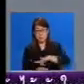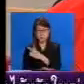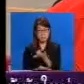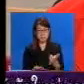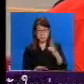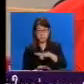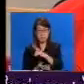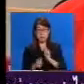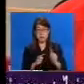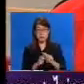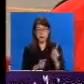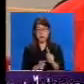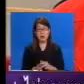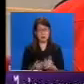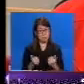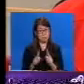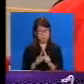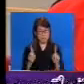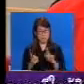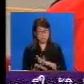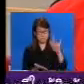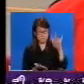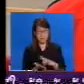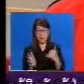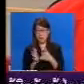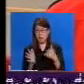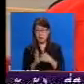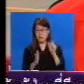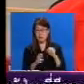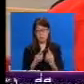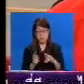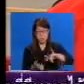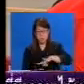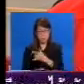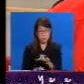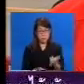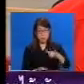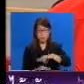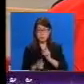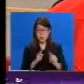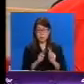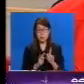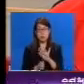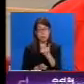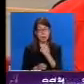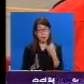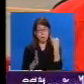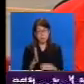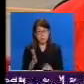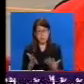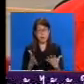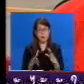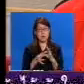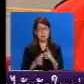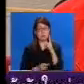ที่ท่าทางการบินที่ไม่ปกติ เป็นมังกรแล้วนะครับ เพราะนั้นทุกท่าทางคืออันตรายทั้งหมด เห็นว่าเหมือน เมื่อไหร่ถ้าเกิดพลาดพลั้งขึ้นมามันหมายถึงชีวิ